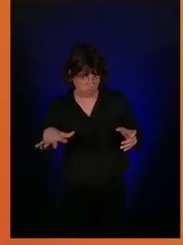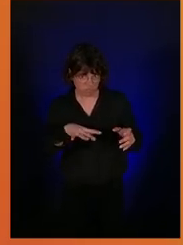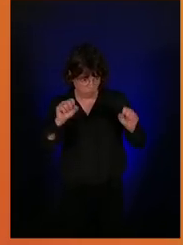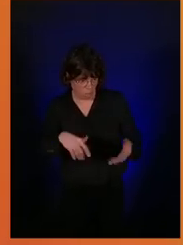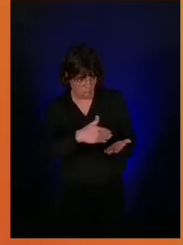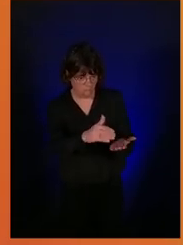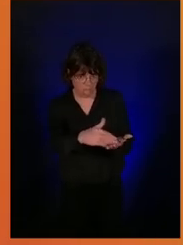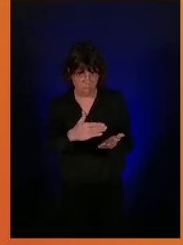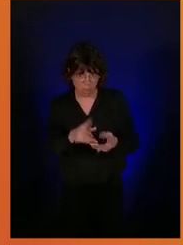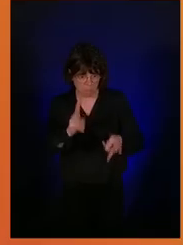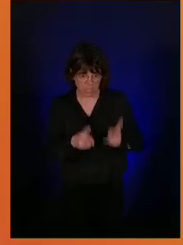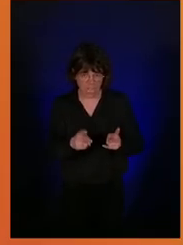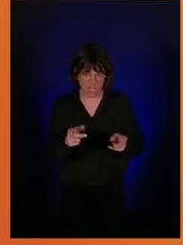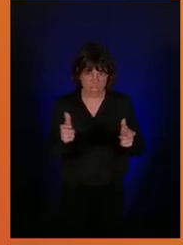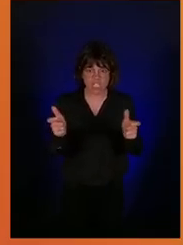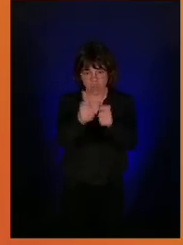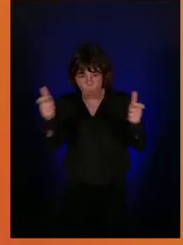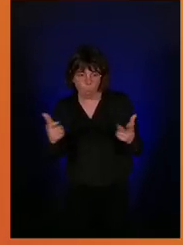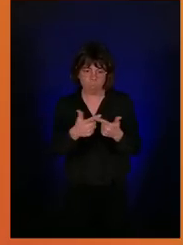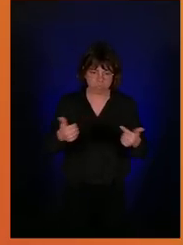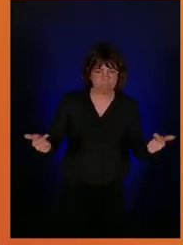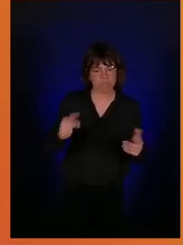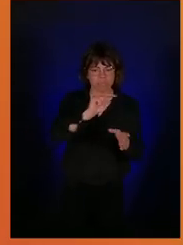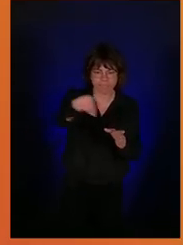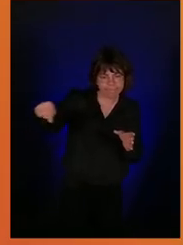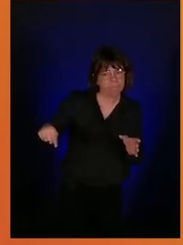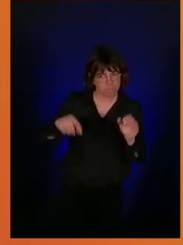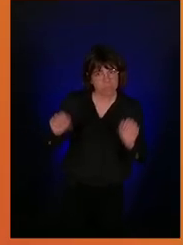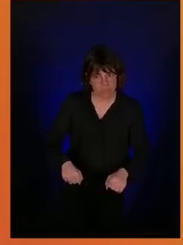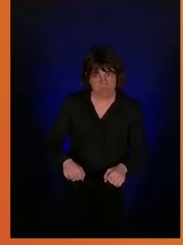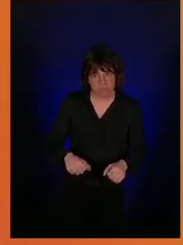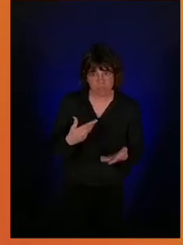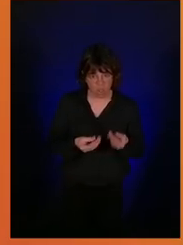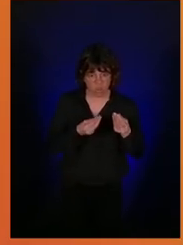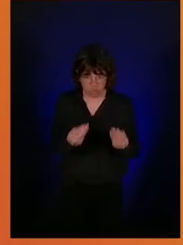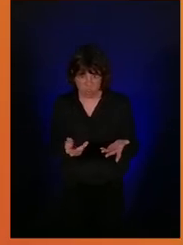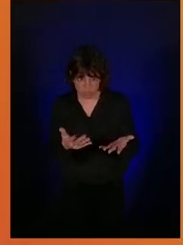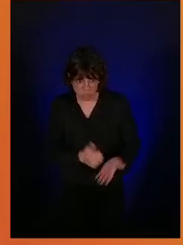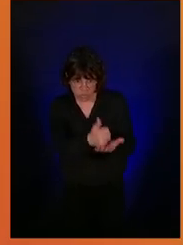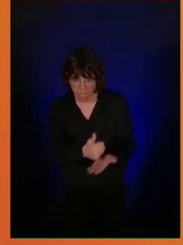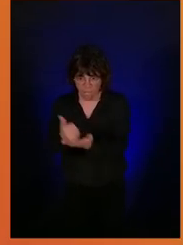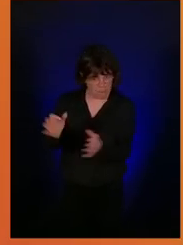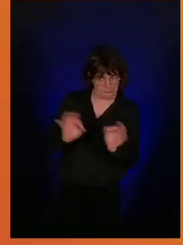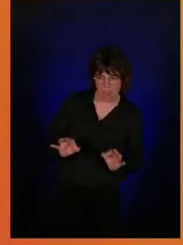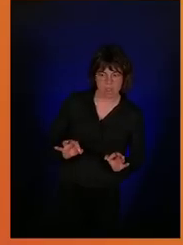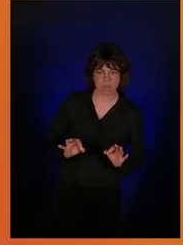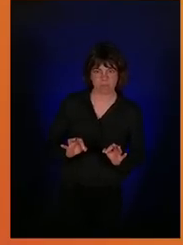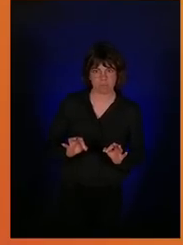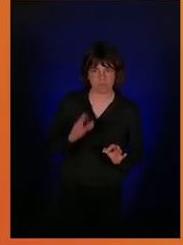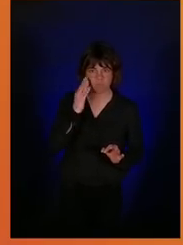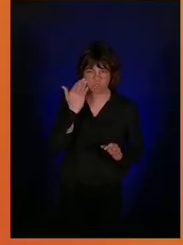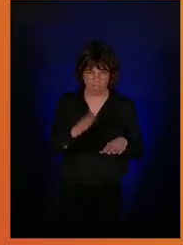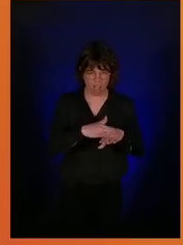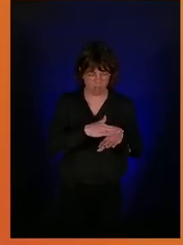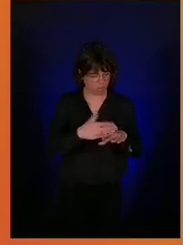aussi, à Châteauroux, Montauban ou ailleurs, qui n'ont pas bénéficié de beaucoup de soutien? Toutes ces raisons et ces